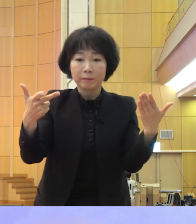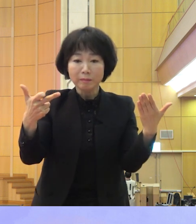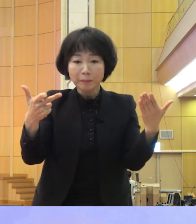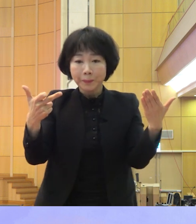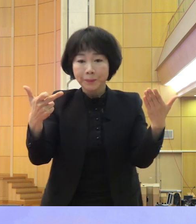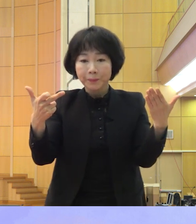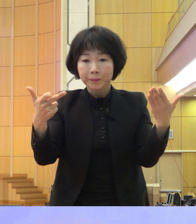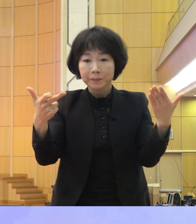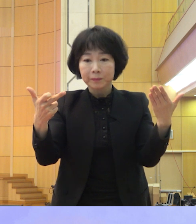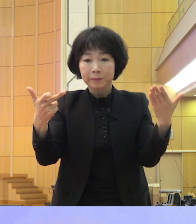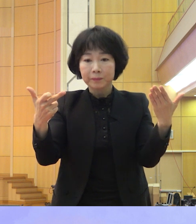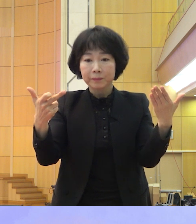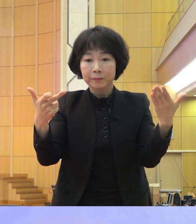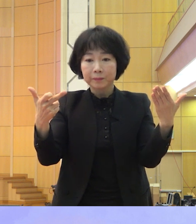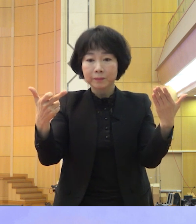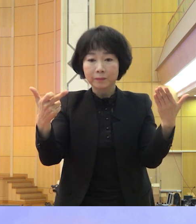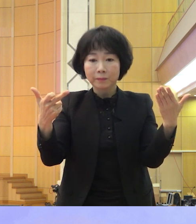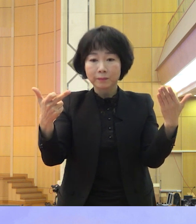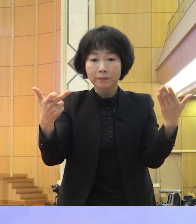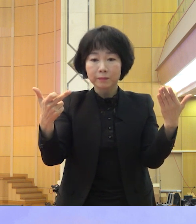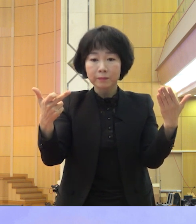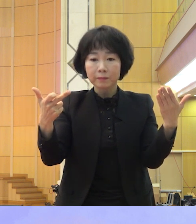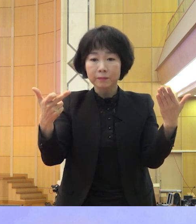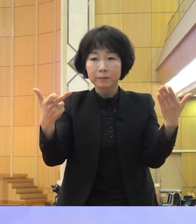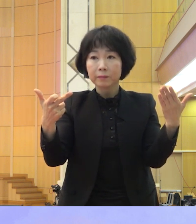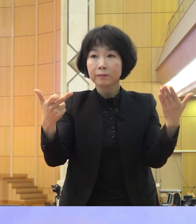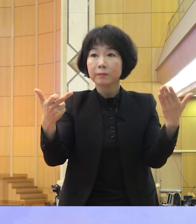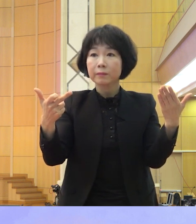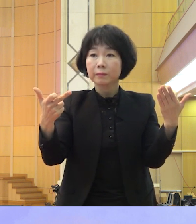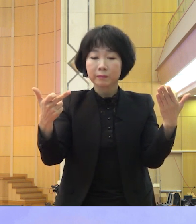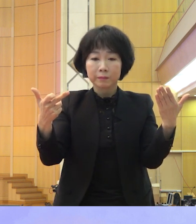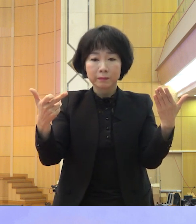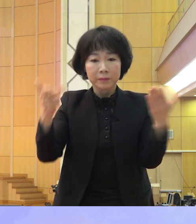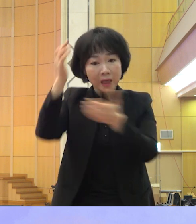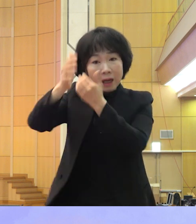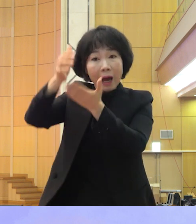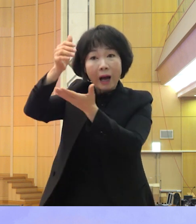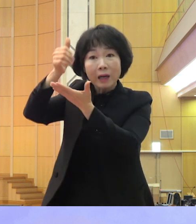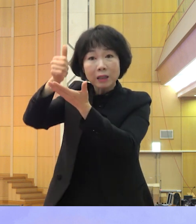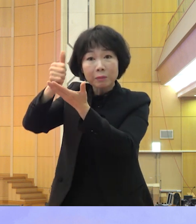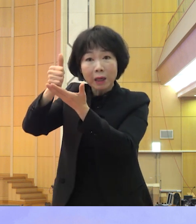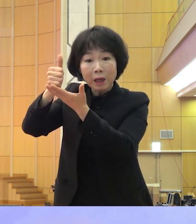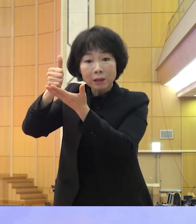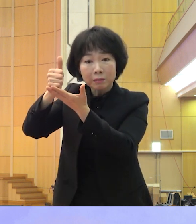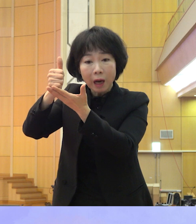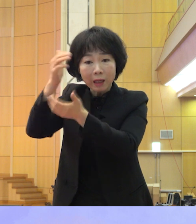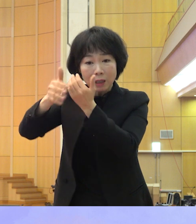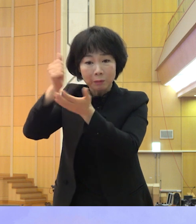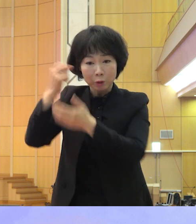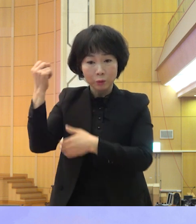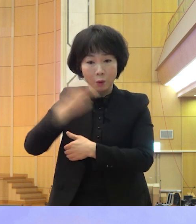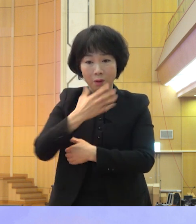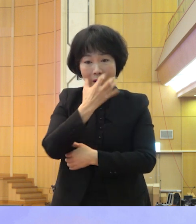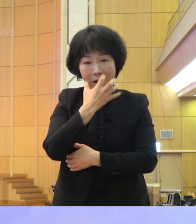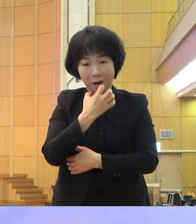창세기 17장 9절 말씀을 보면요, 하나님이 또 아브라함에게 이르시되,